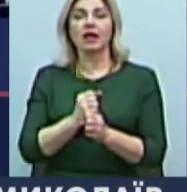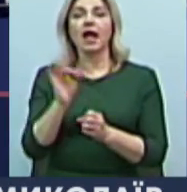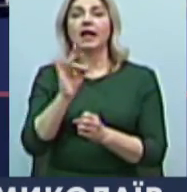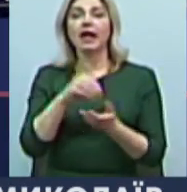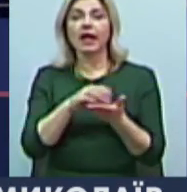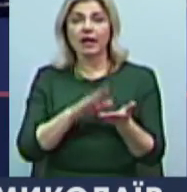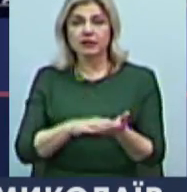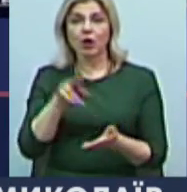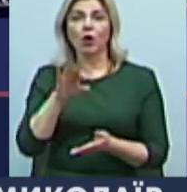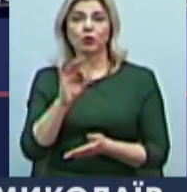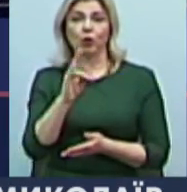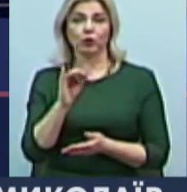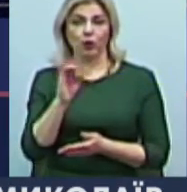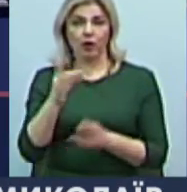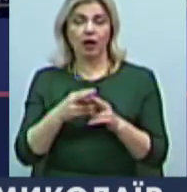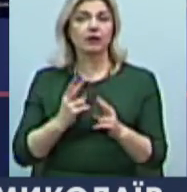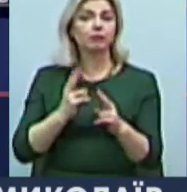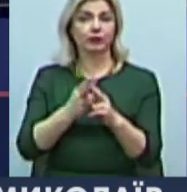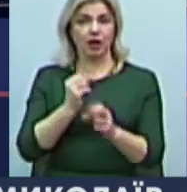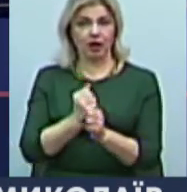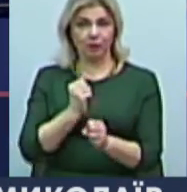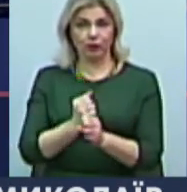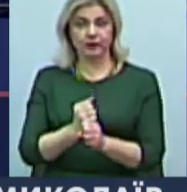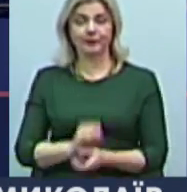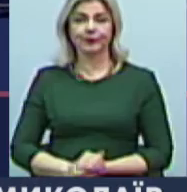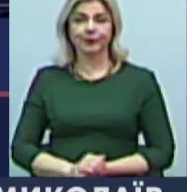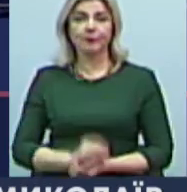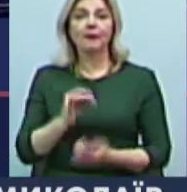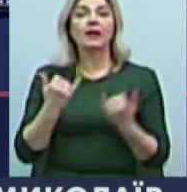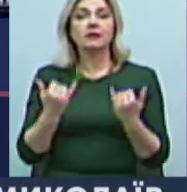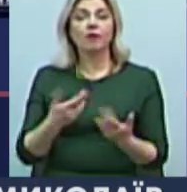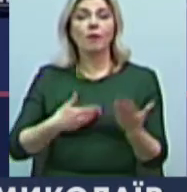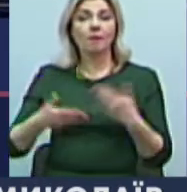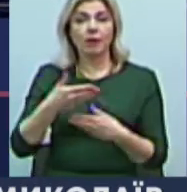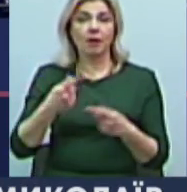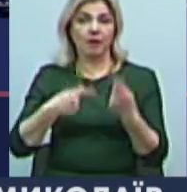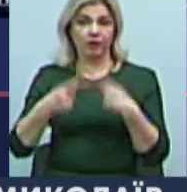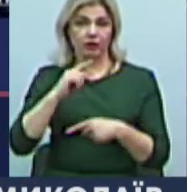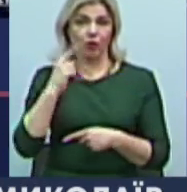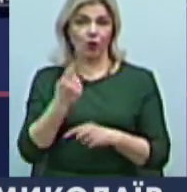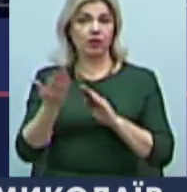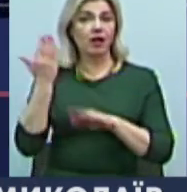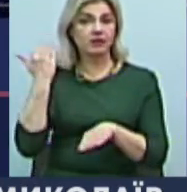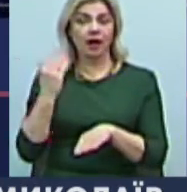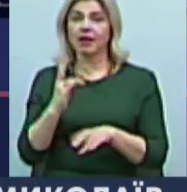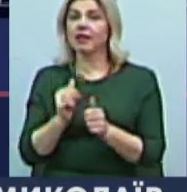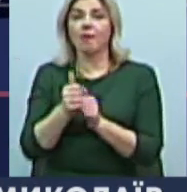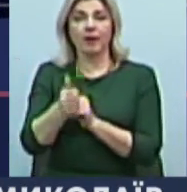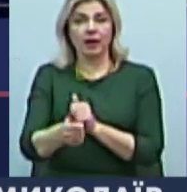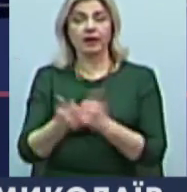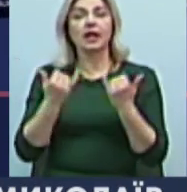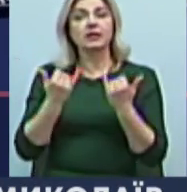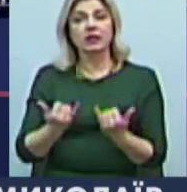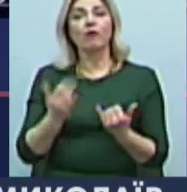вони заблокували всю роботу трансплантації – і трупної, і родинної. І сьогодні ми повертаємося на рік назад, а не вперед. На сьогоднішній день